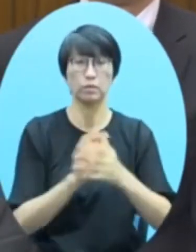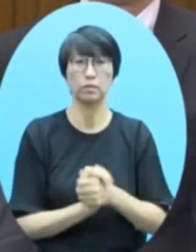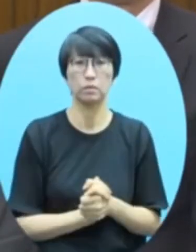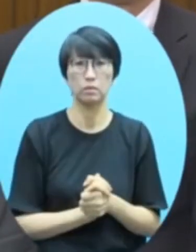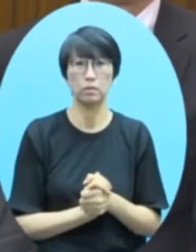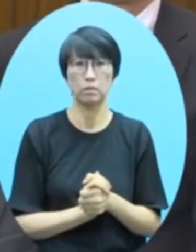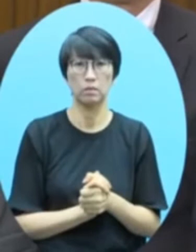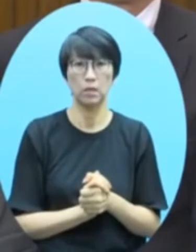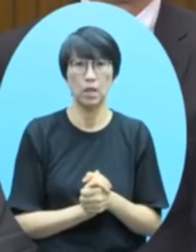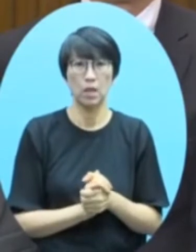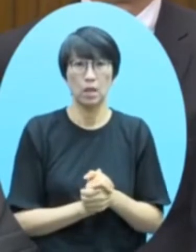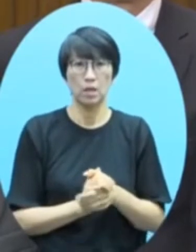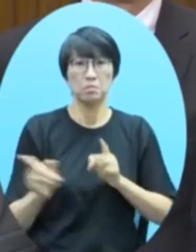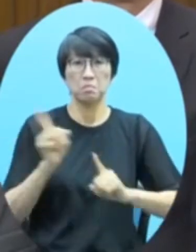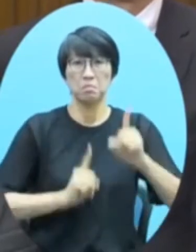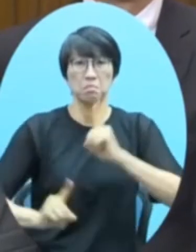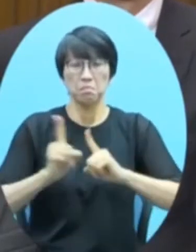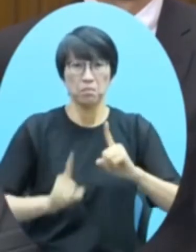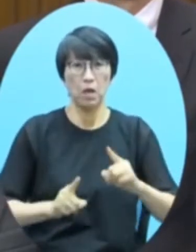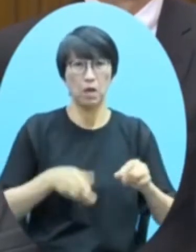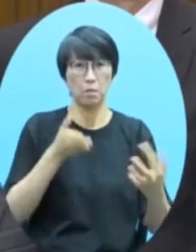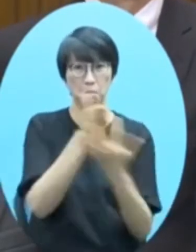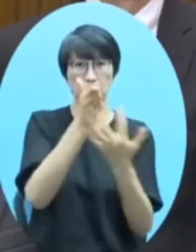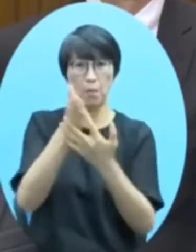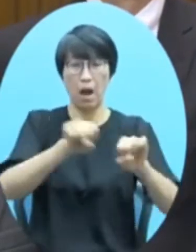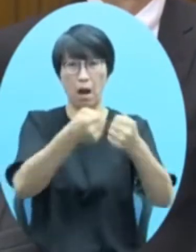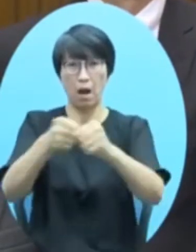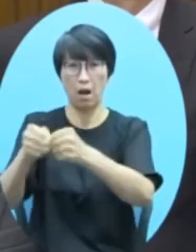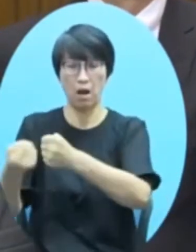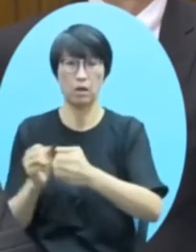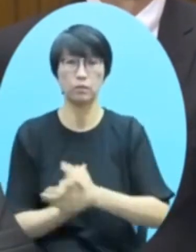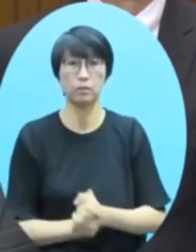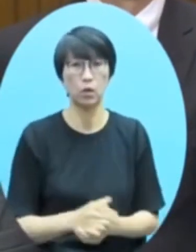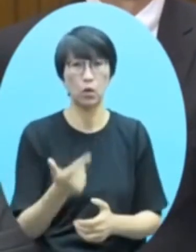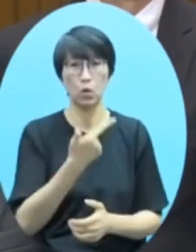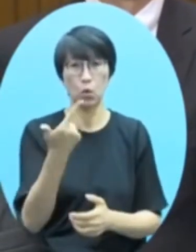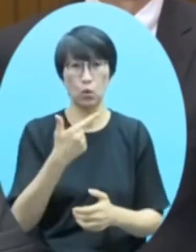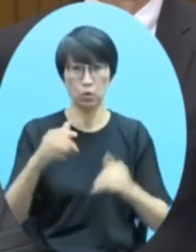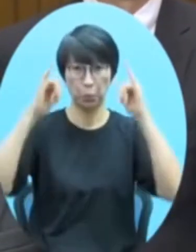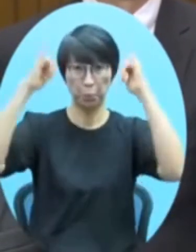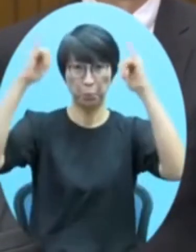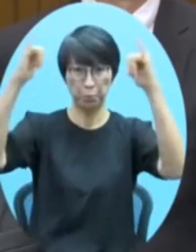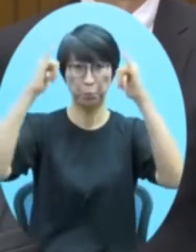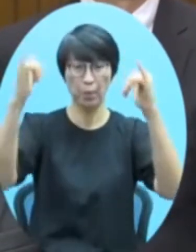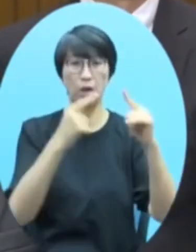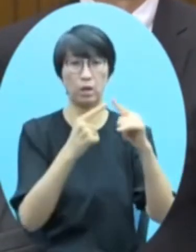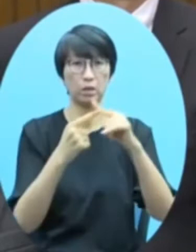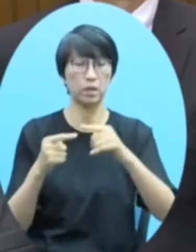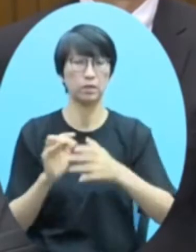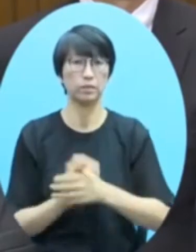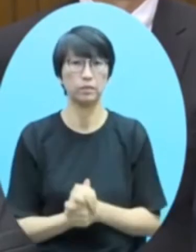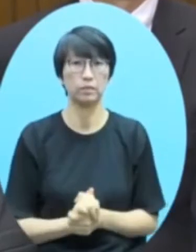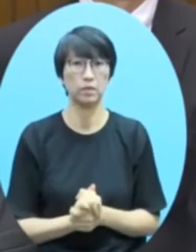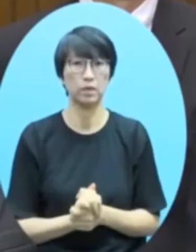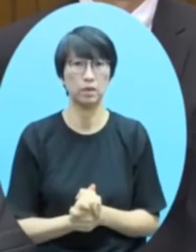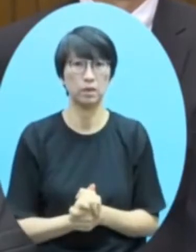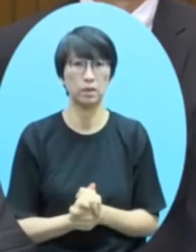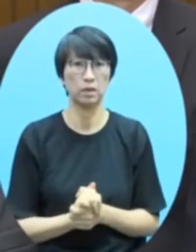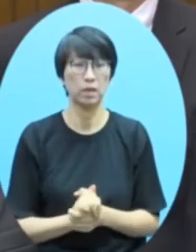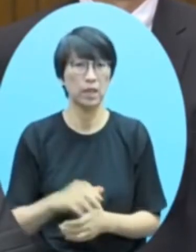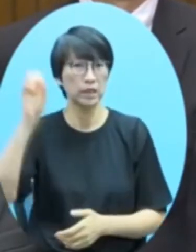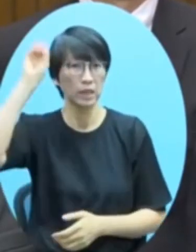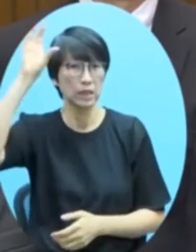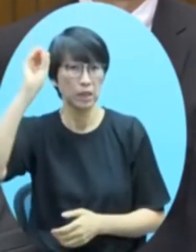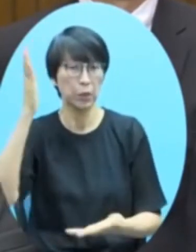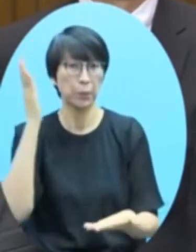肆意破壞公物等。有些暴力的分子對於持不同意見的